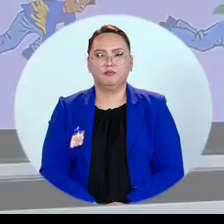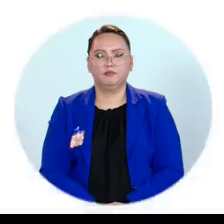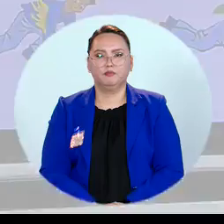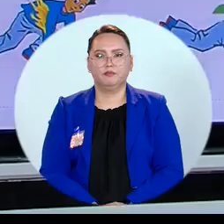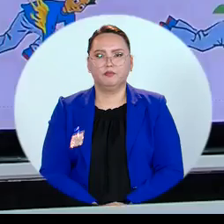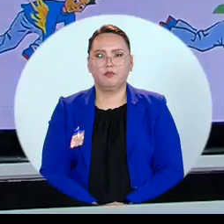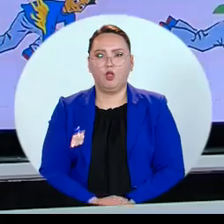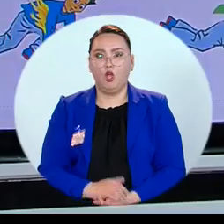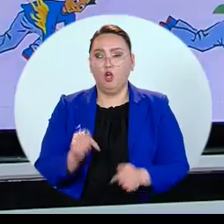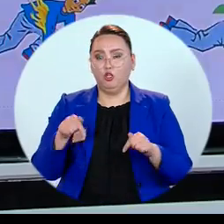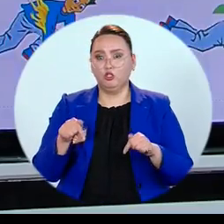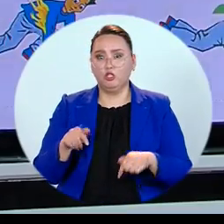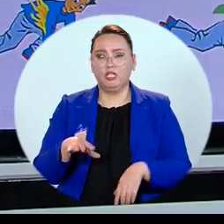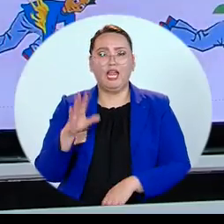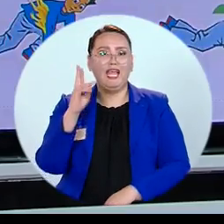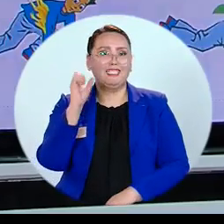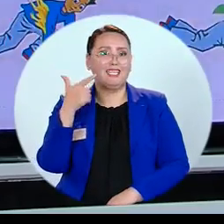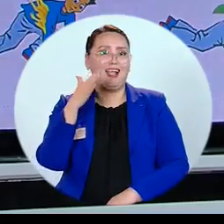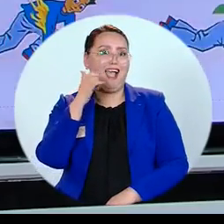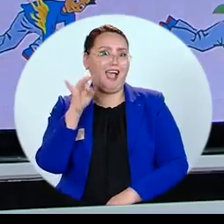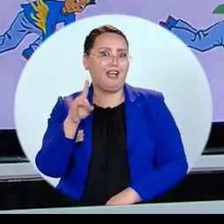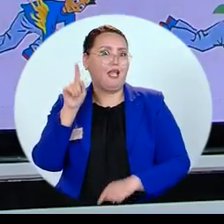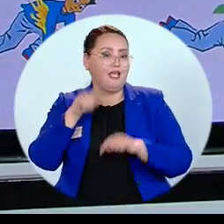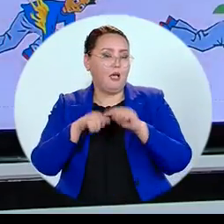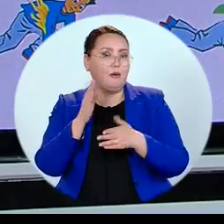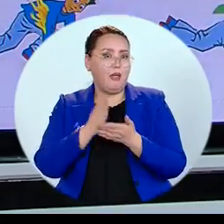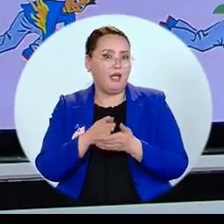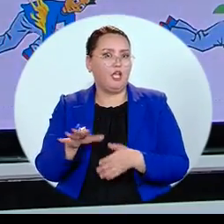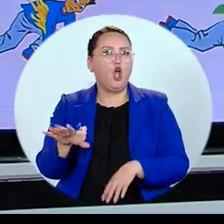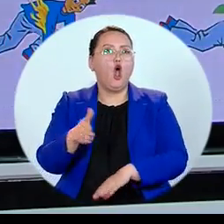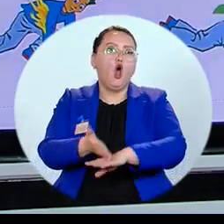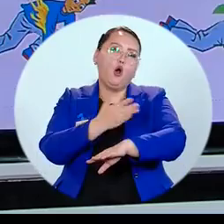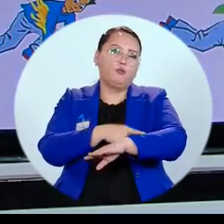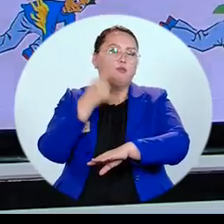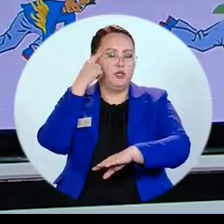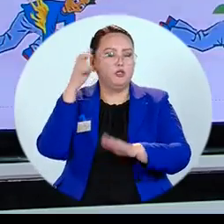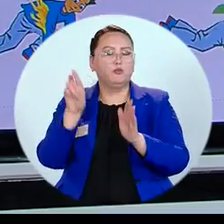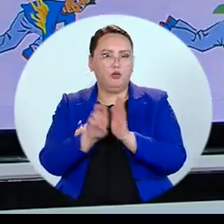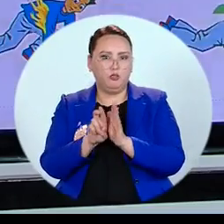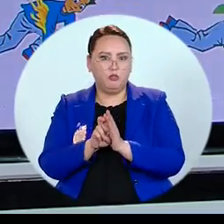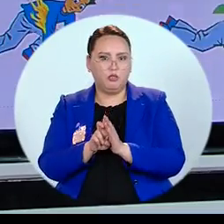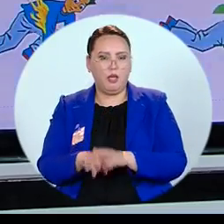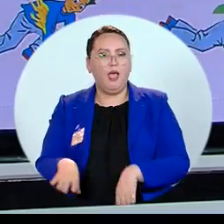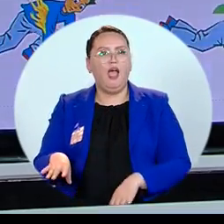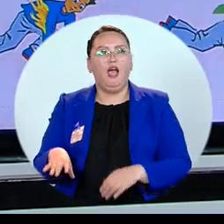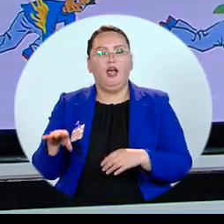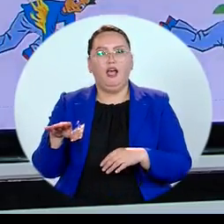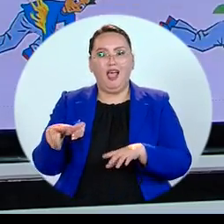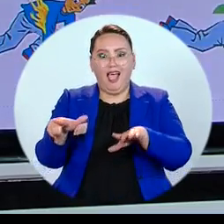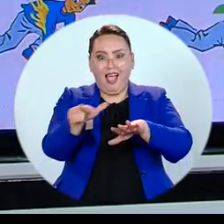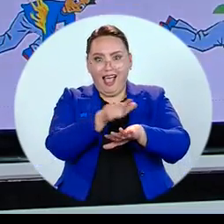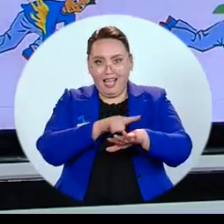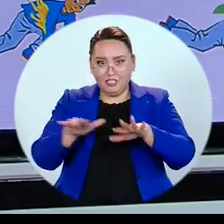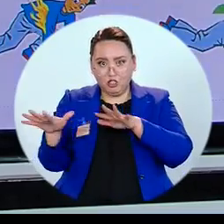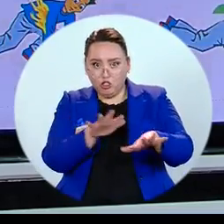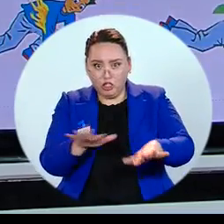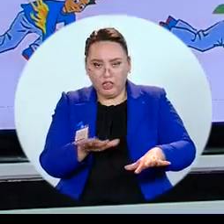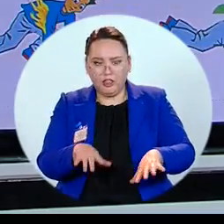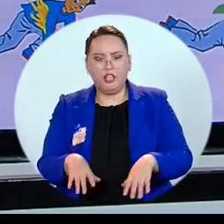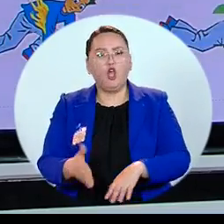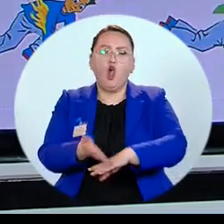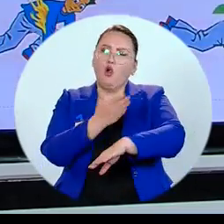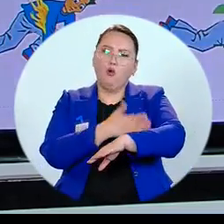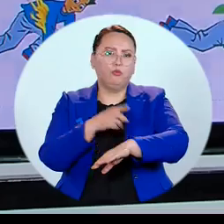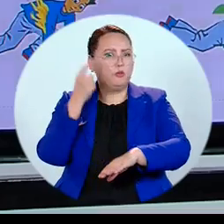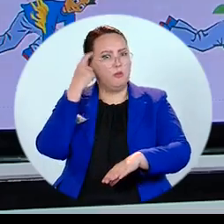སུལ